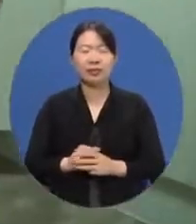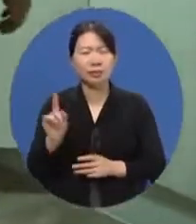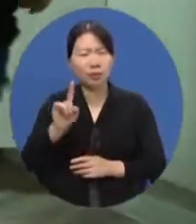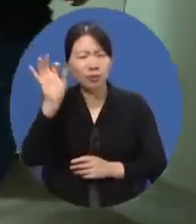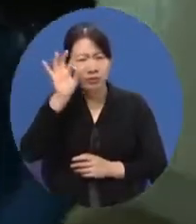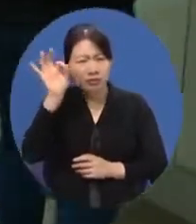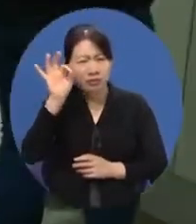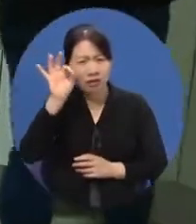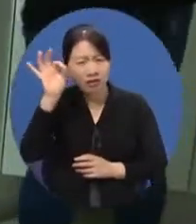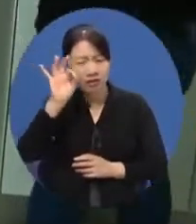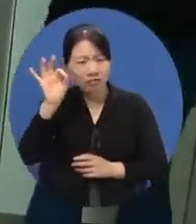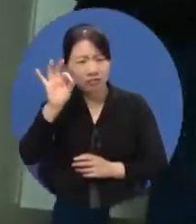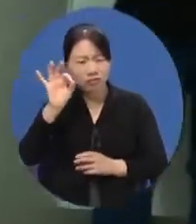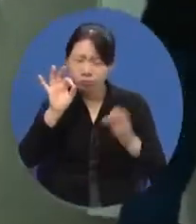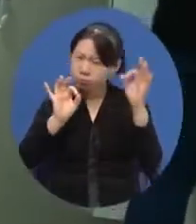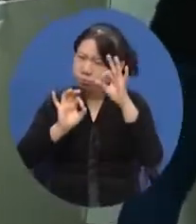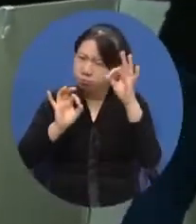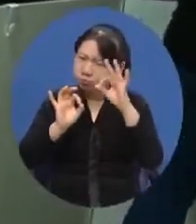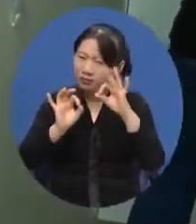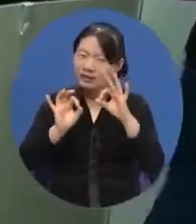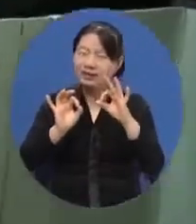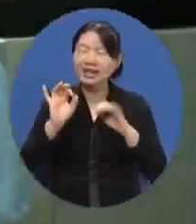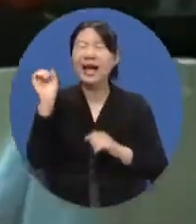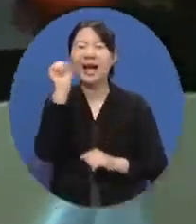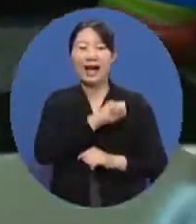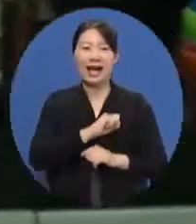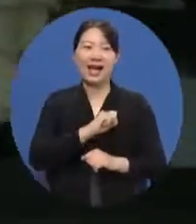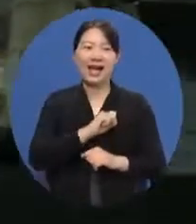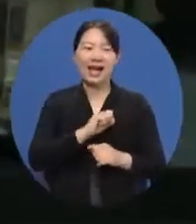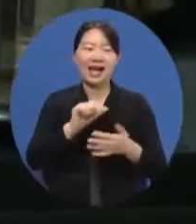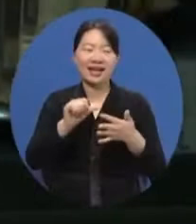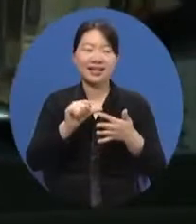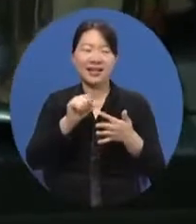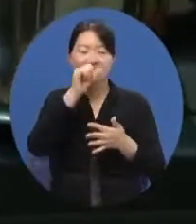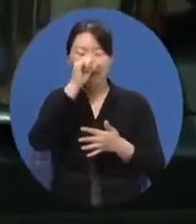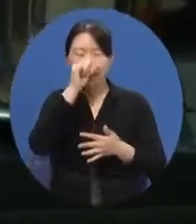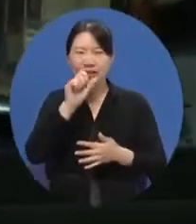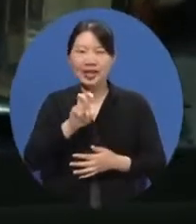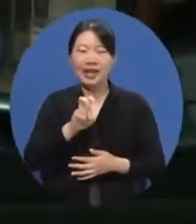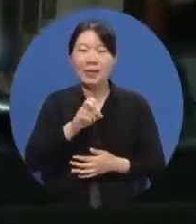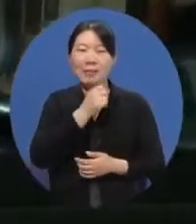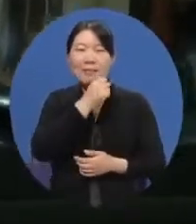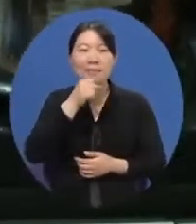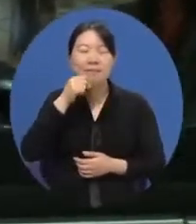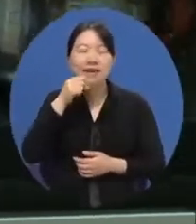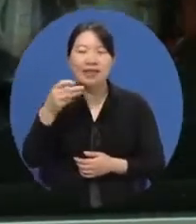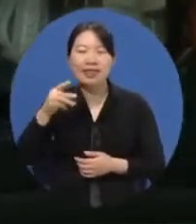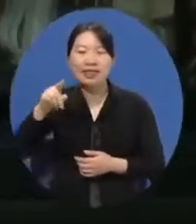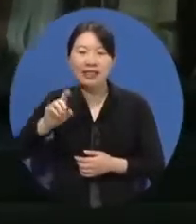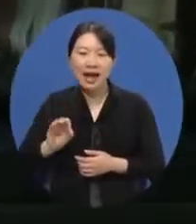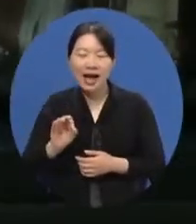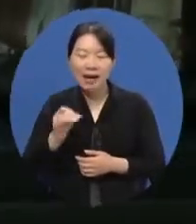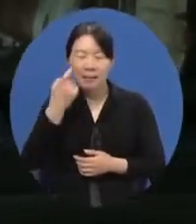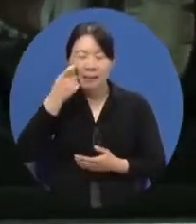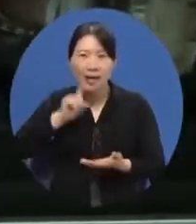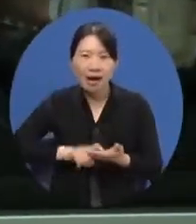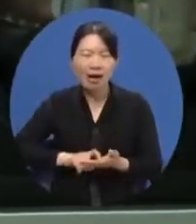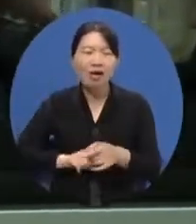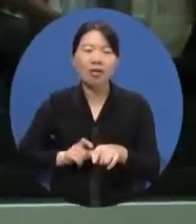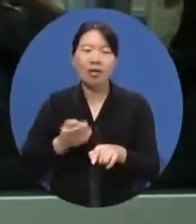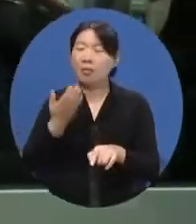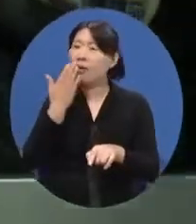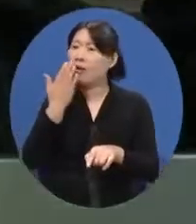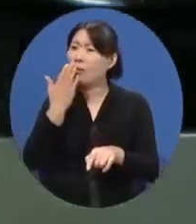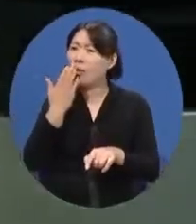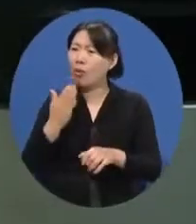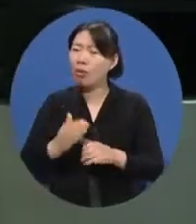찾는 건가요? 아! 상기리가 좋아하는 맛탕 발견! 아, 밥 먹을 거잖아!